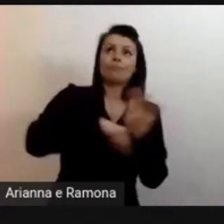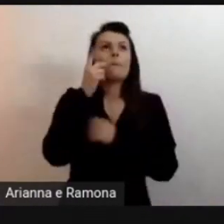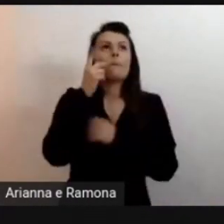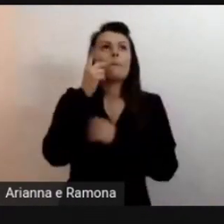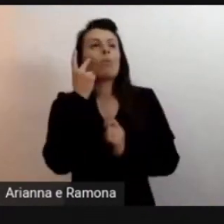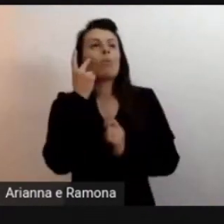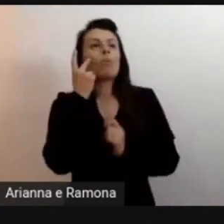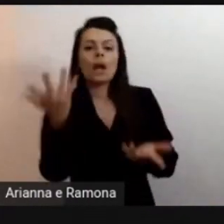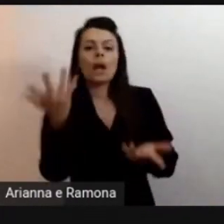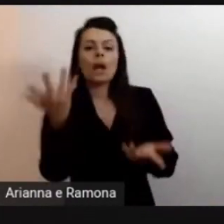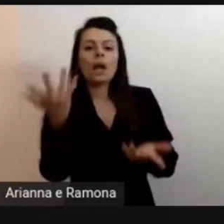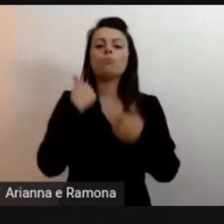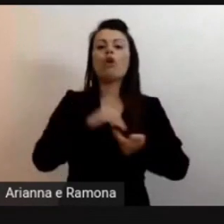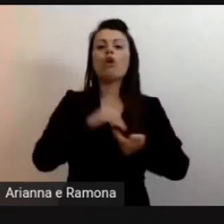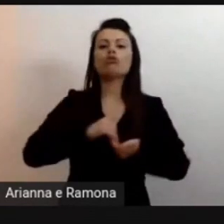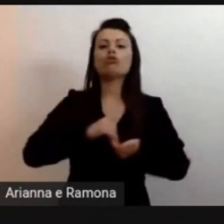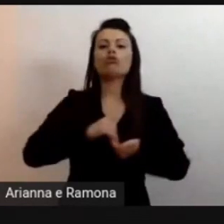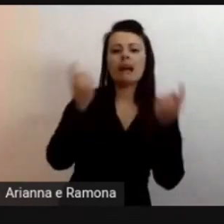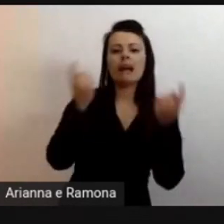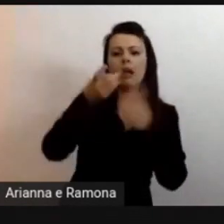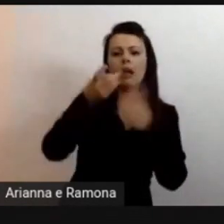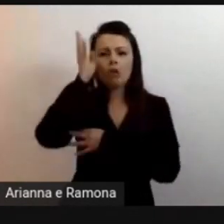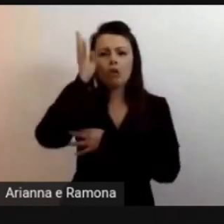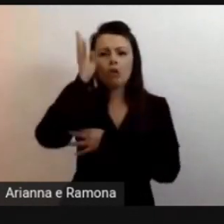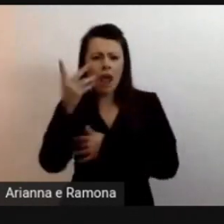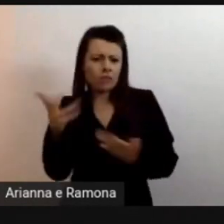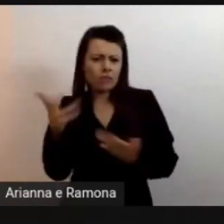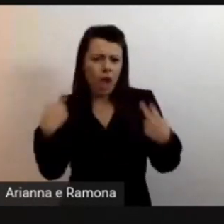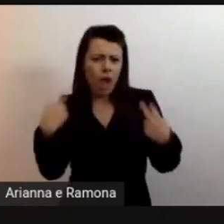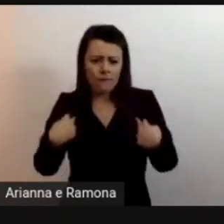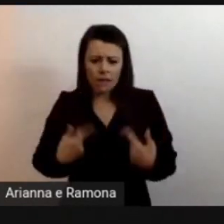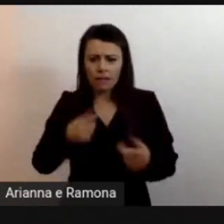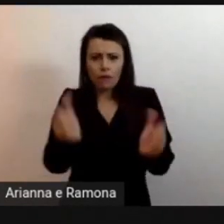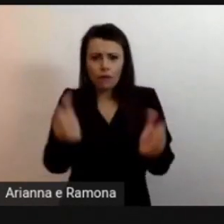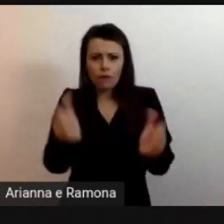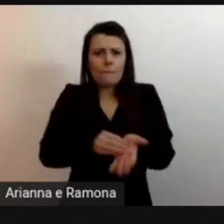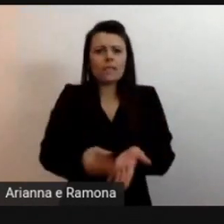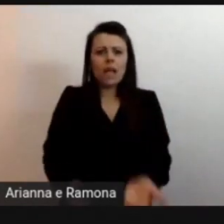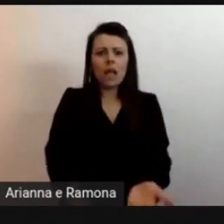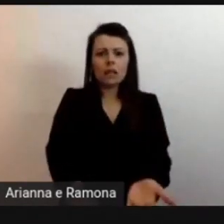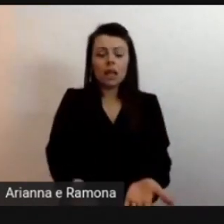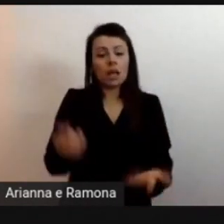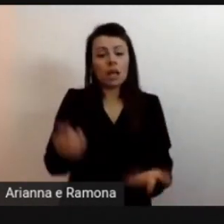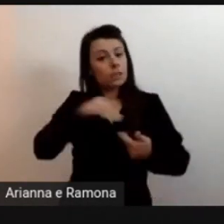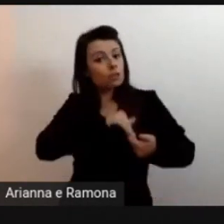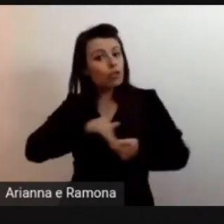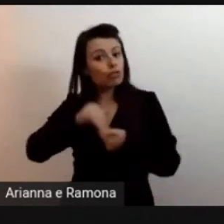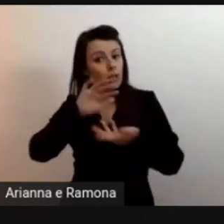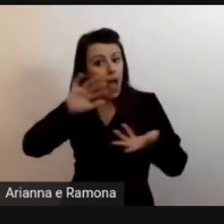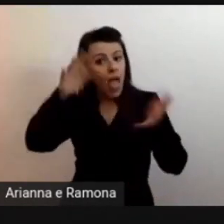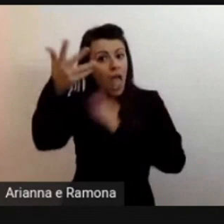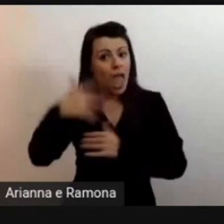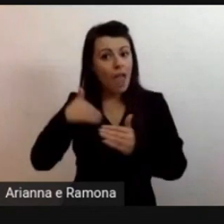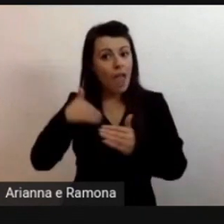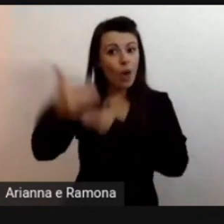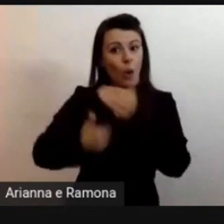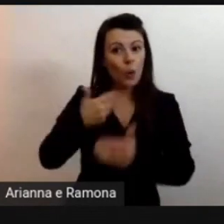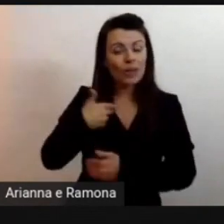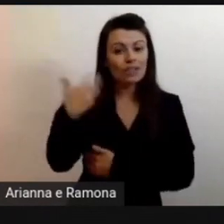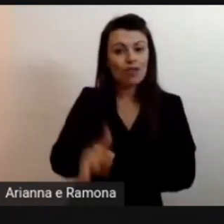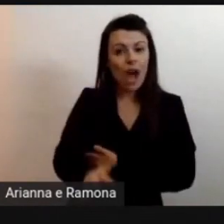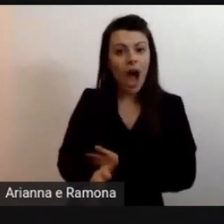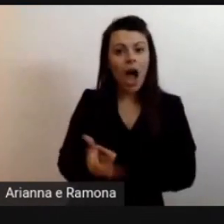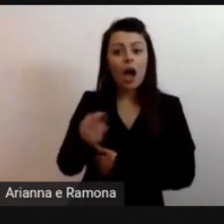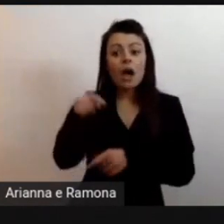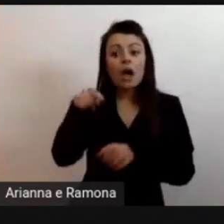anche romana vive molto e vendesi approfitta evolute il mose al concetto di